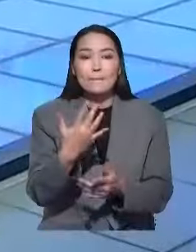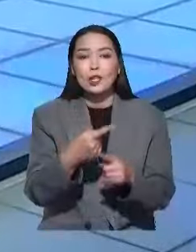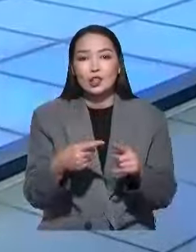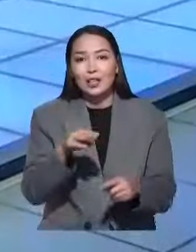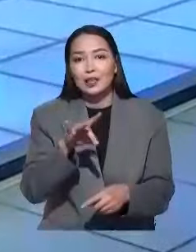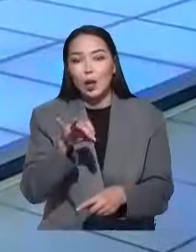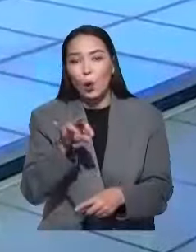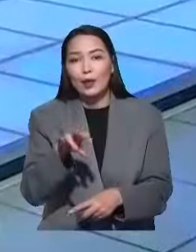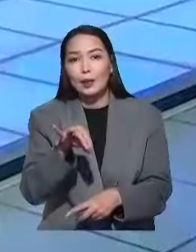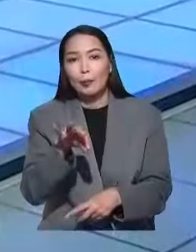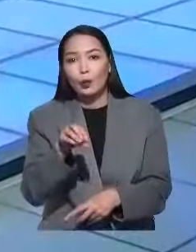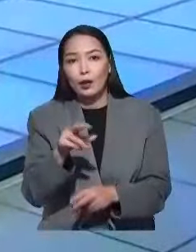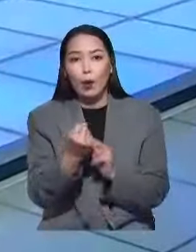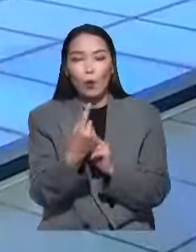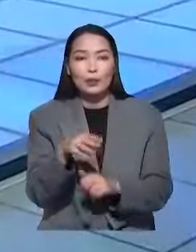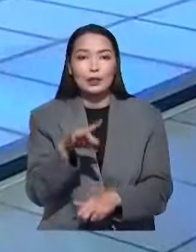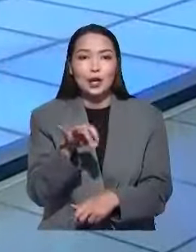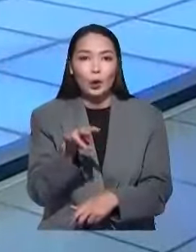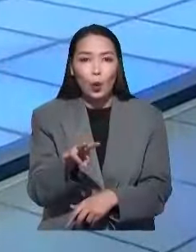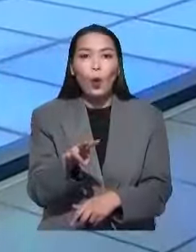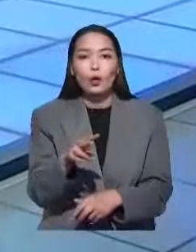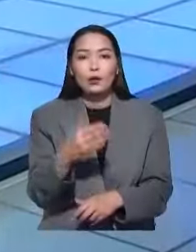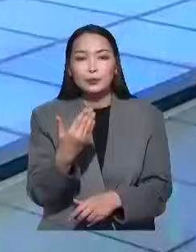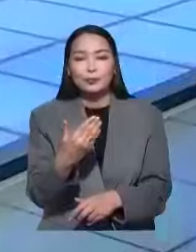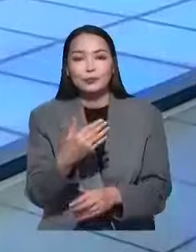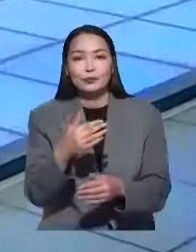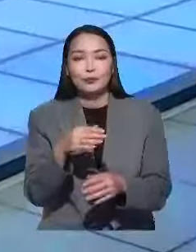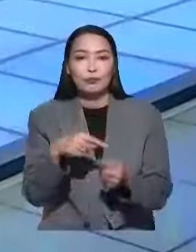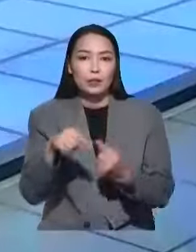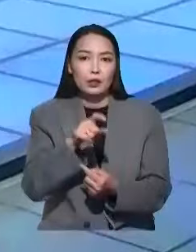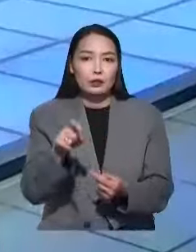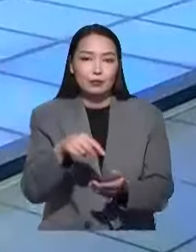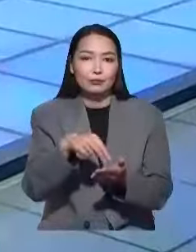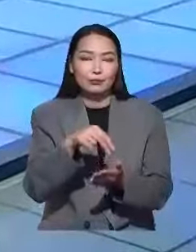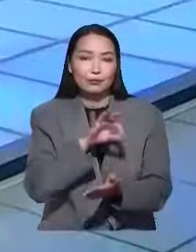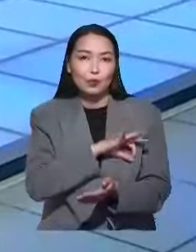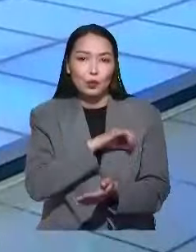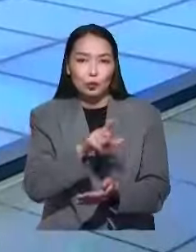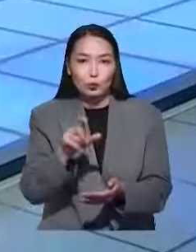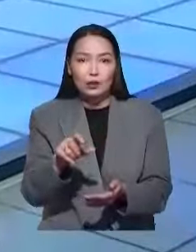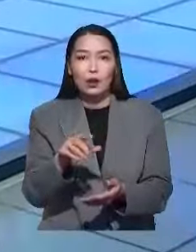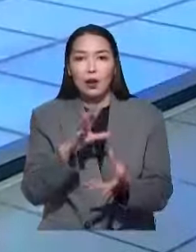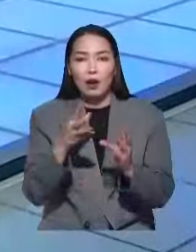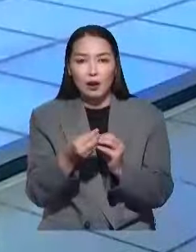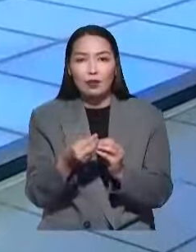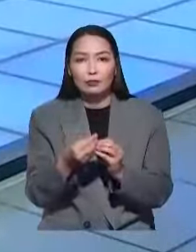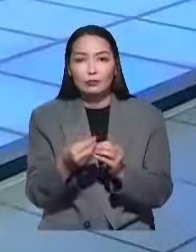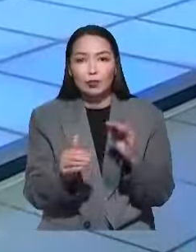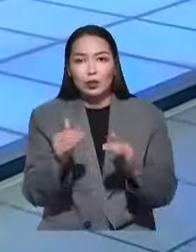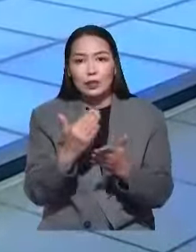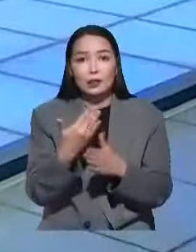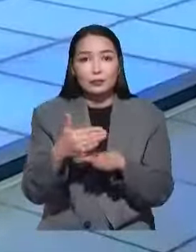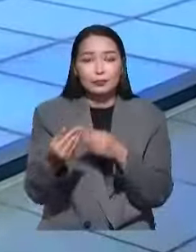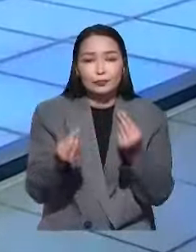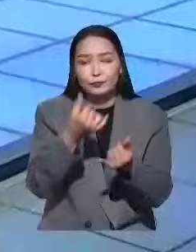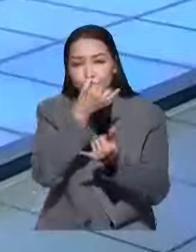теңгесі ипотекалық, 11 триллион теңгеге жуығы тұтынушылық қарыз. Алмақтың да салмағы бар. Несібесін несиеге байлап, кейіннен төлей алмай